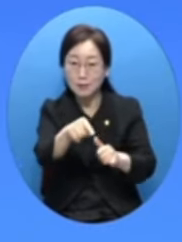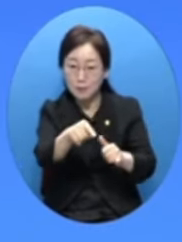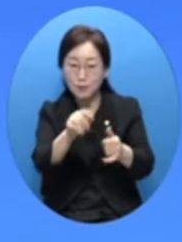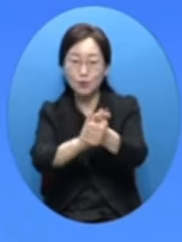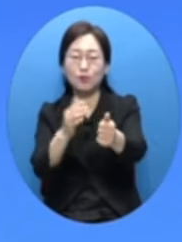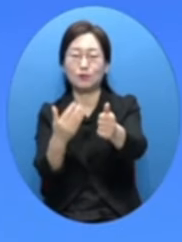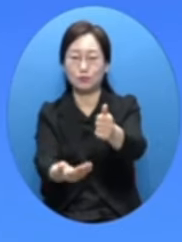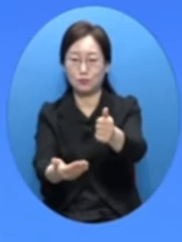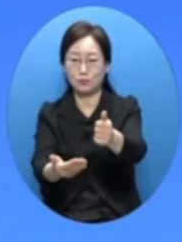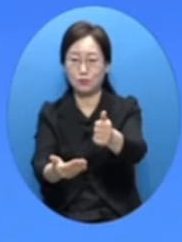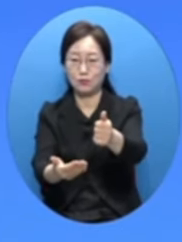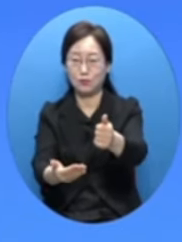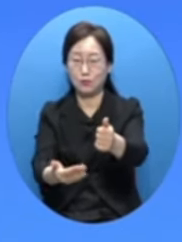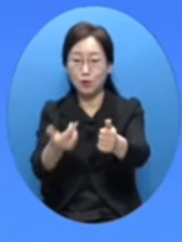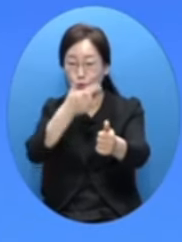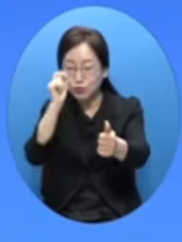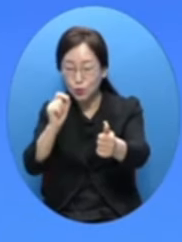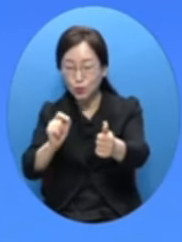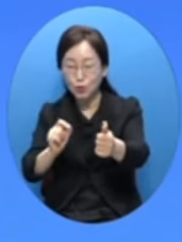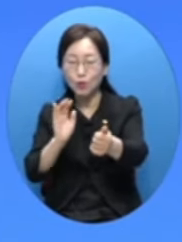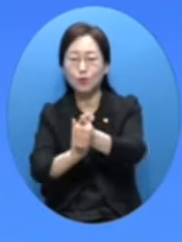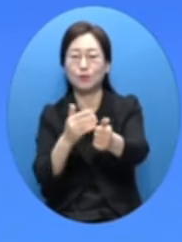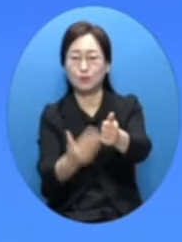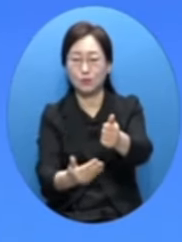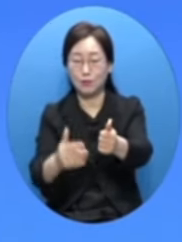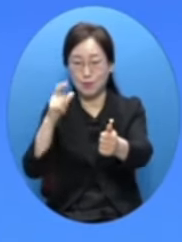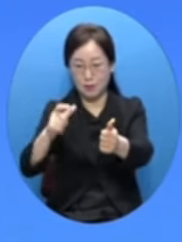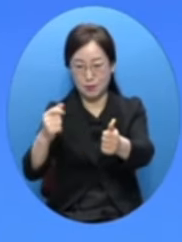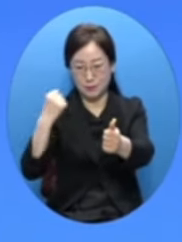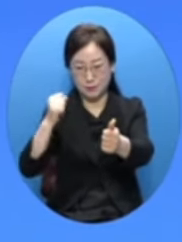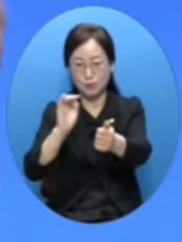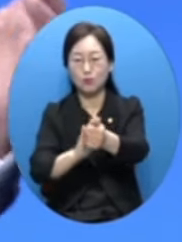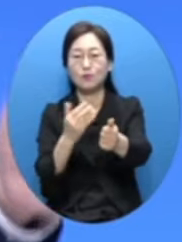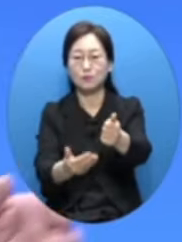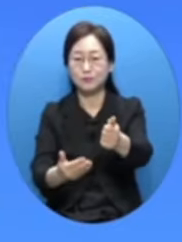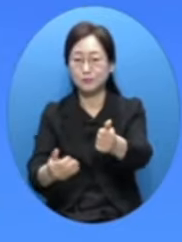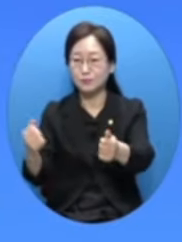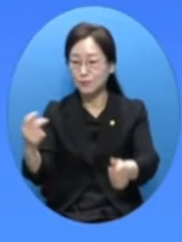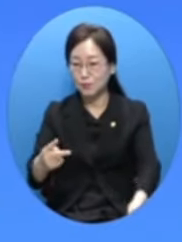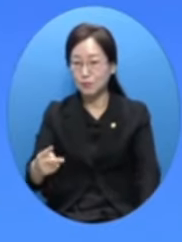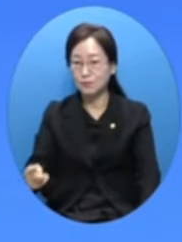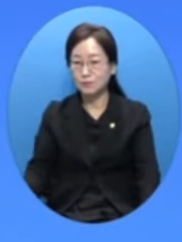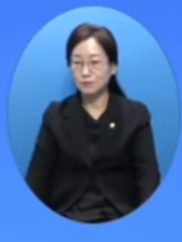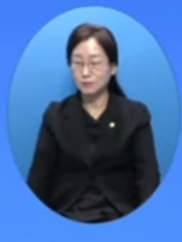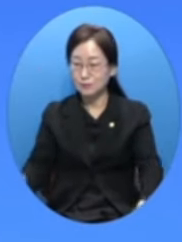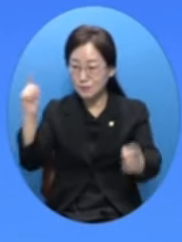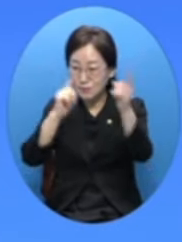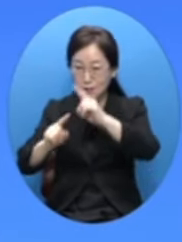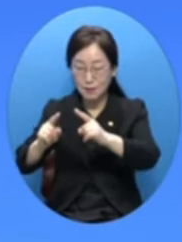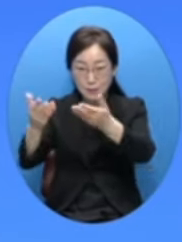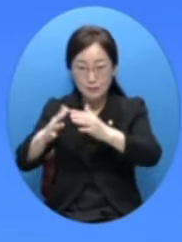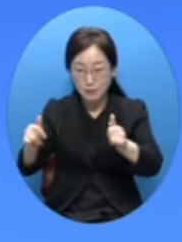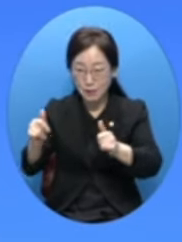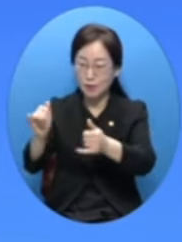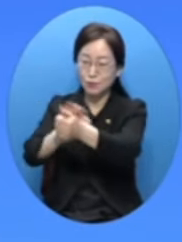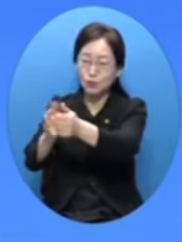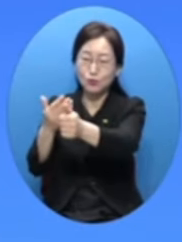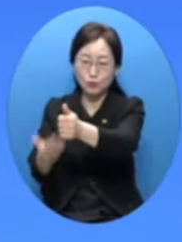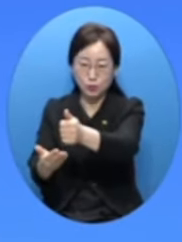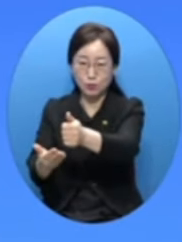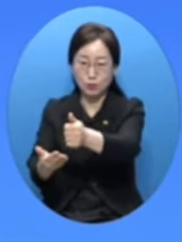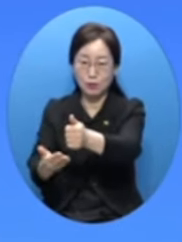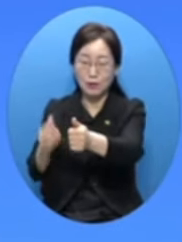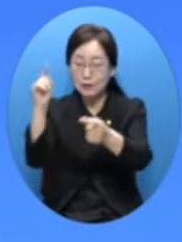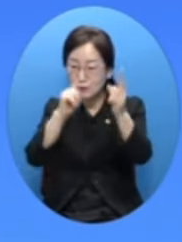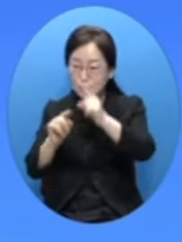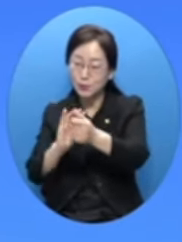도와서 부족한 것을 채워주고 강한 자로 세우고 또 상처 입은 자는 우리가 위로해주고 그들을